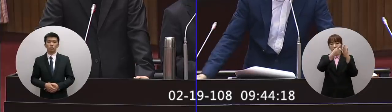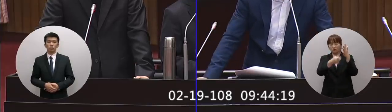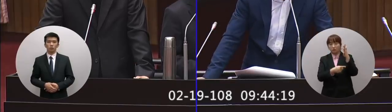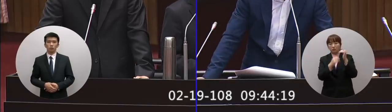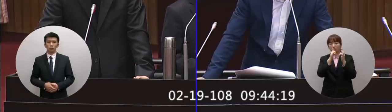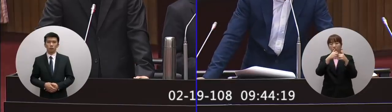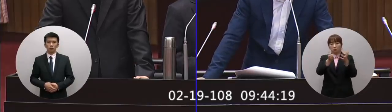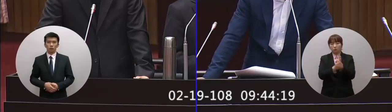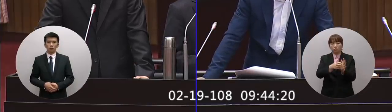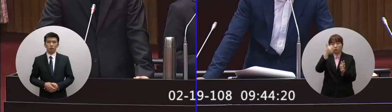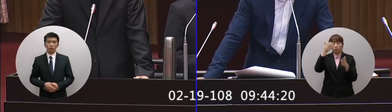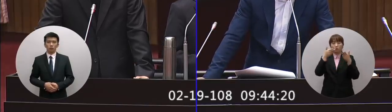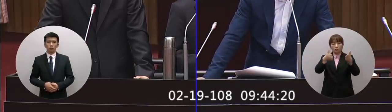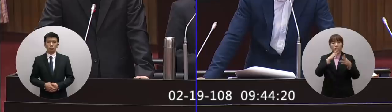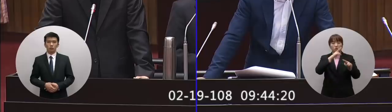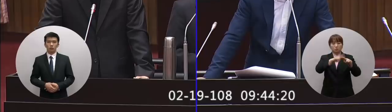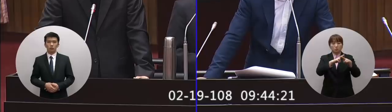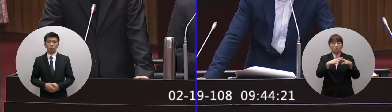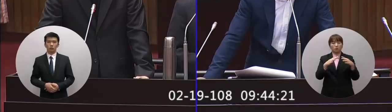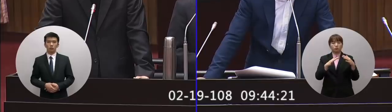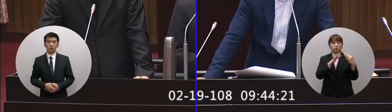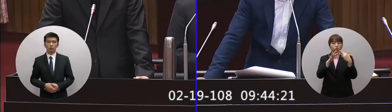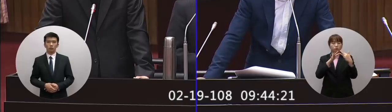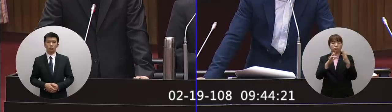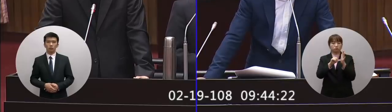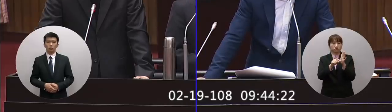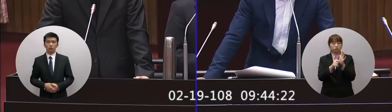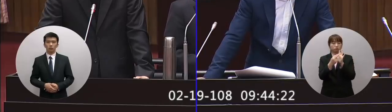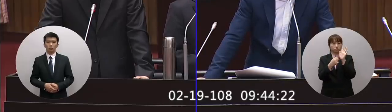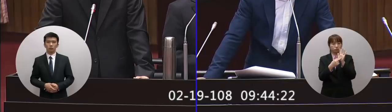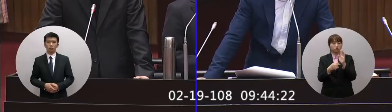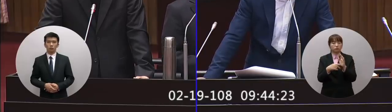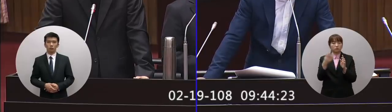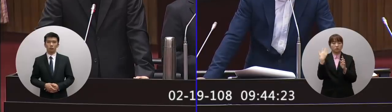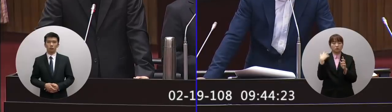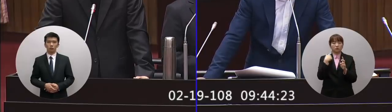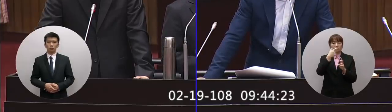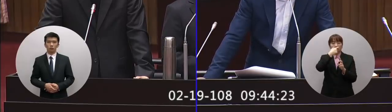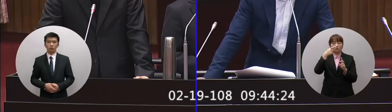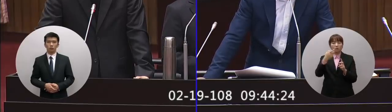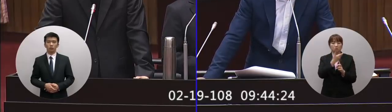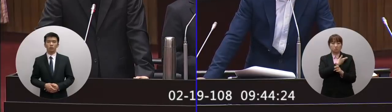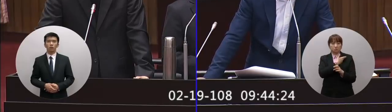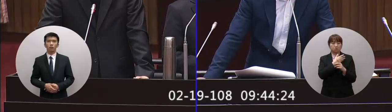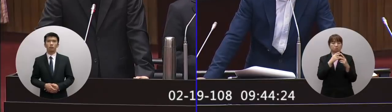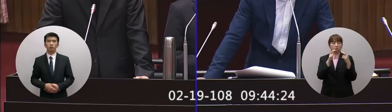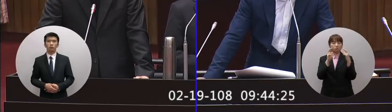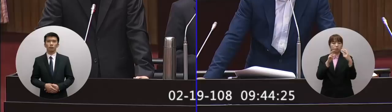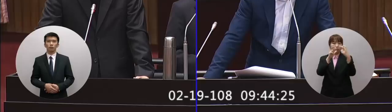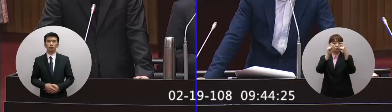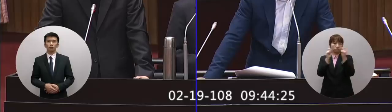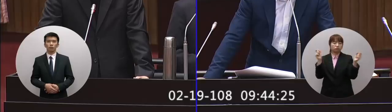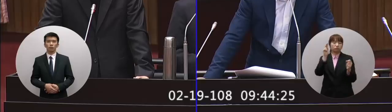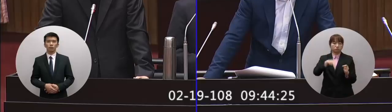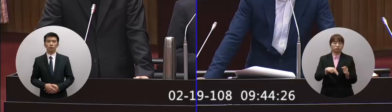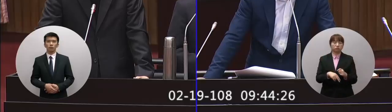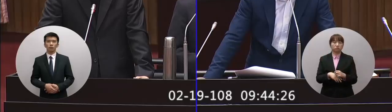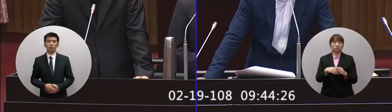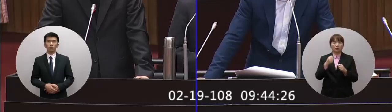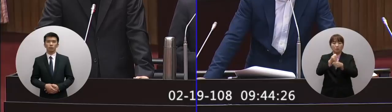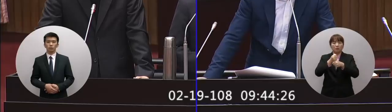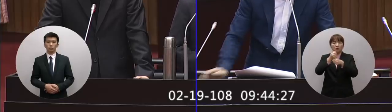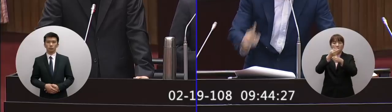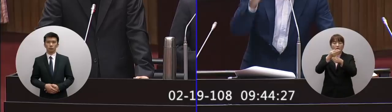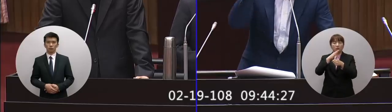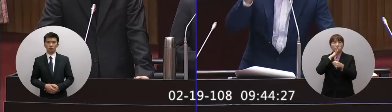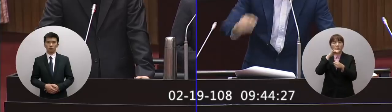哈，所谓对抗共军时间的论述，蒋仲麟那时候最勇，他说可以撑很久。第二名是马英九